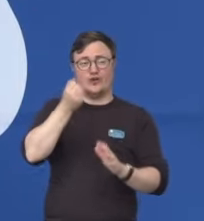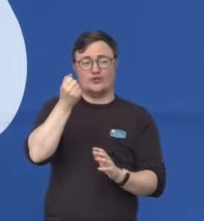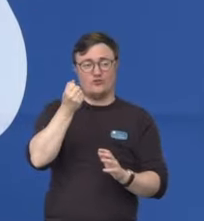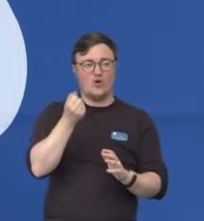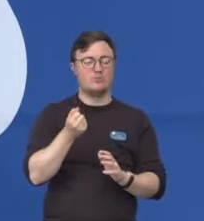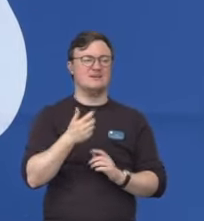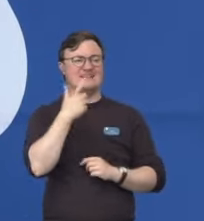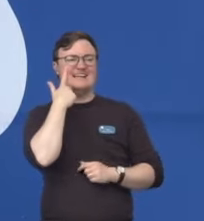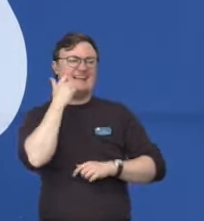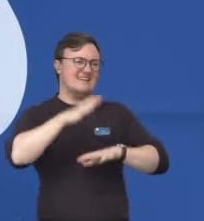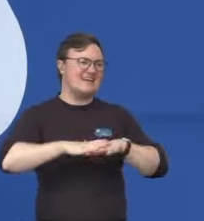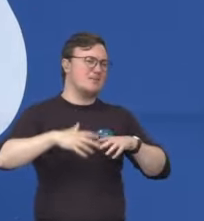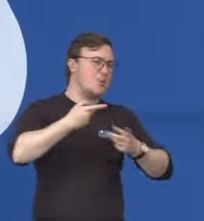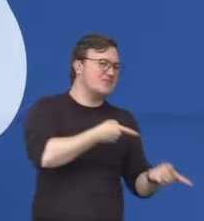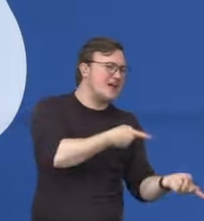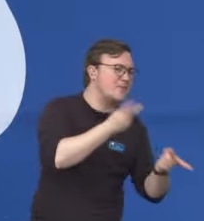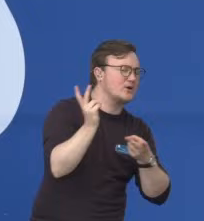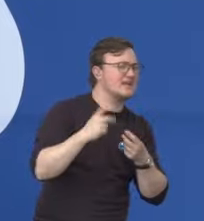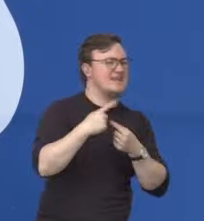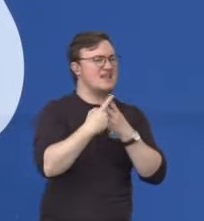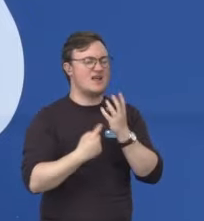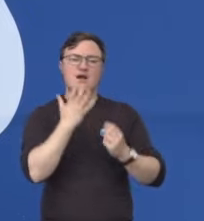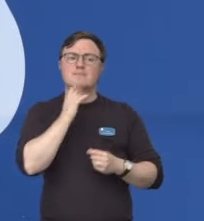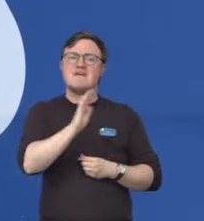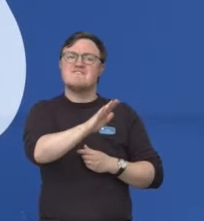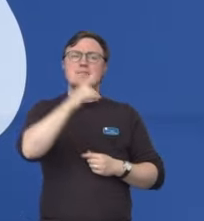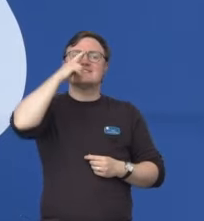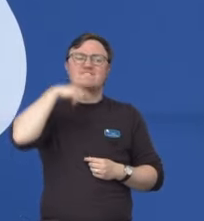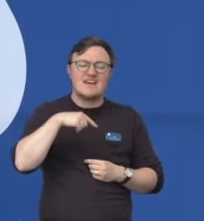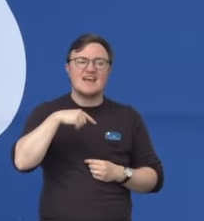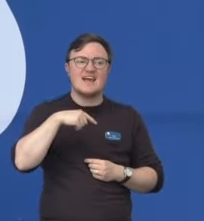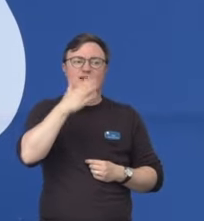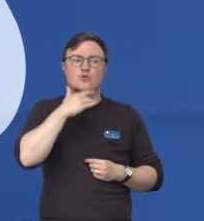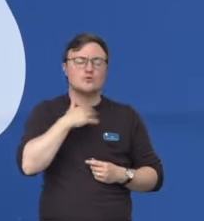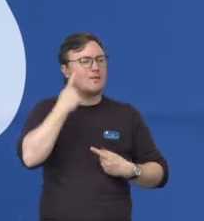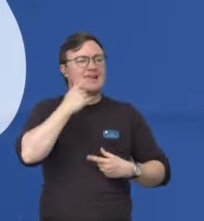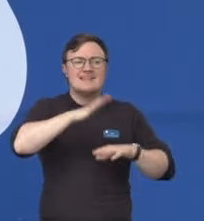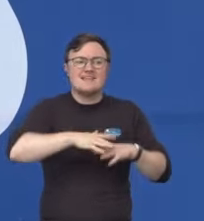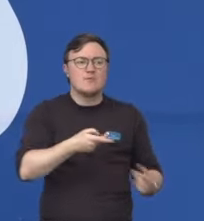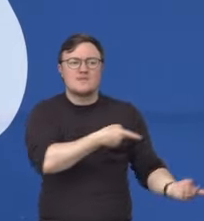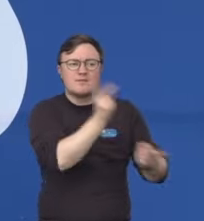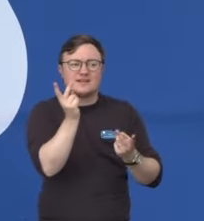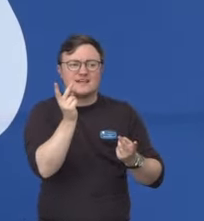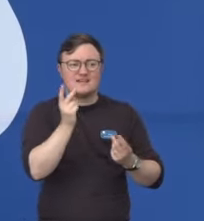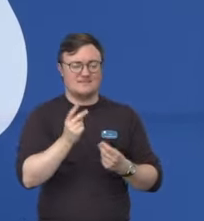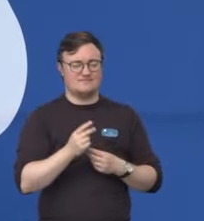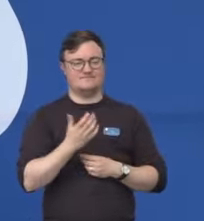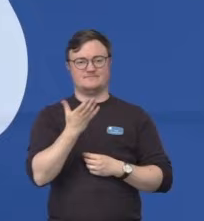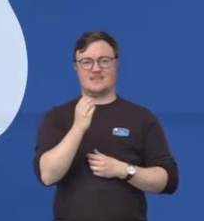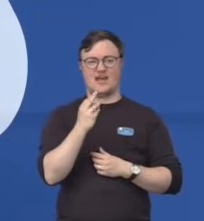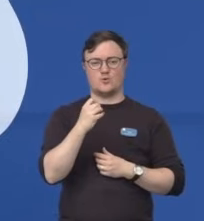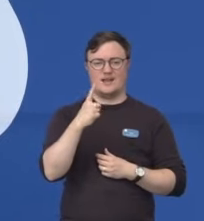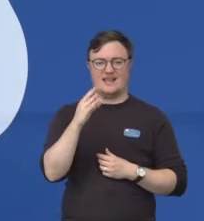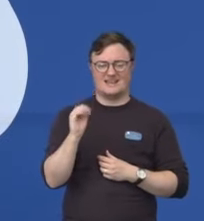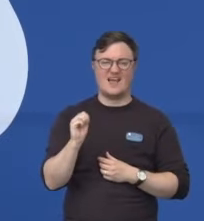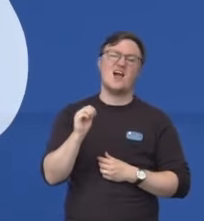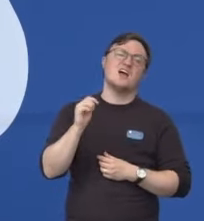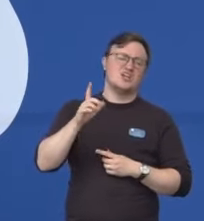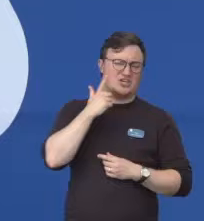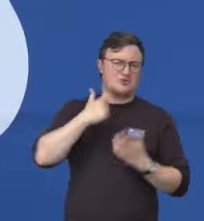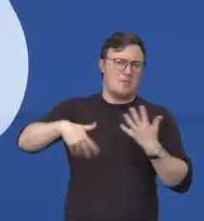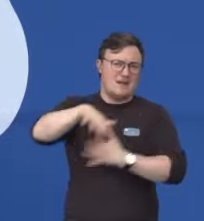mot demokratin i grunden. Vems fel är det? Vi börjar hos Caroline. Nej, men jag tror att det är en kombination, och Stefan